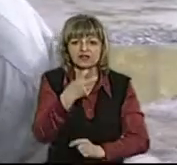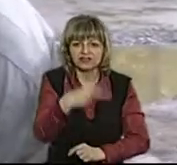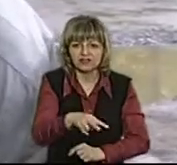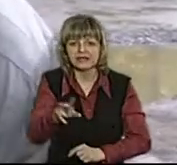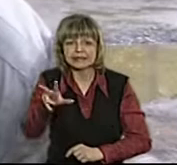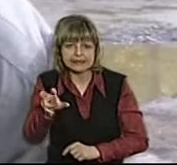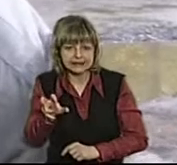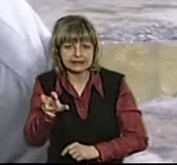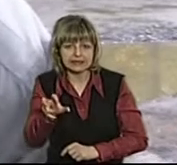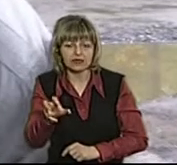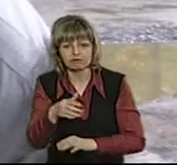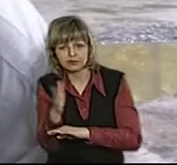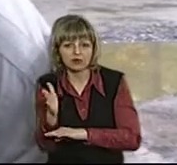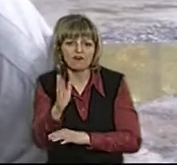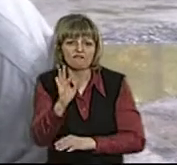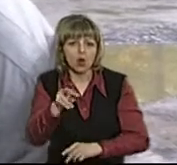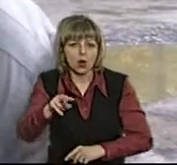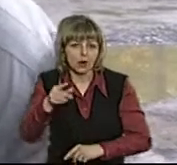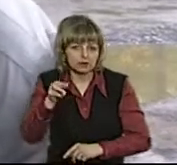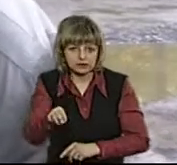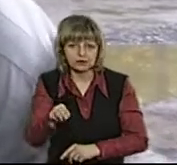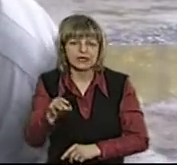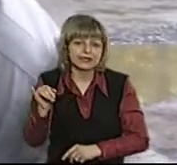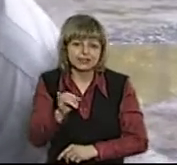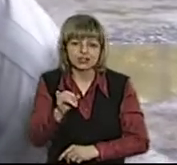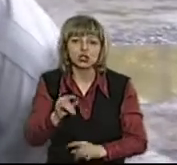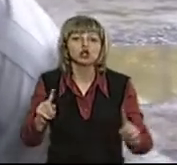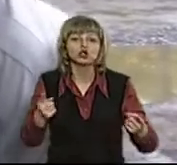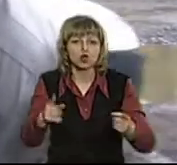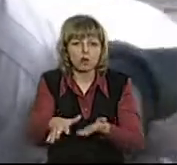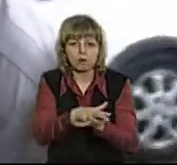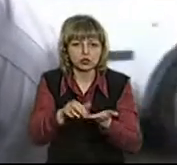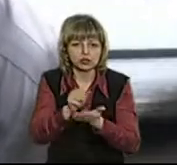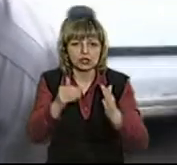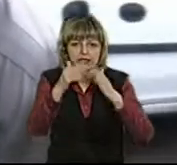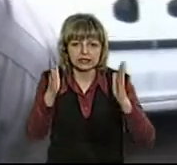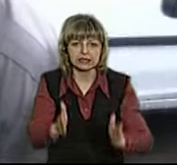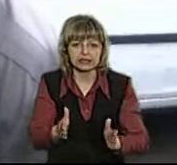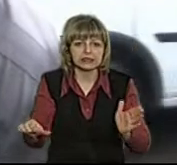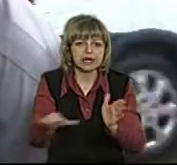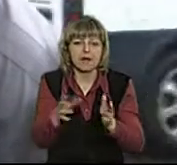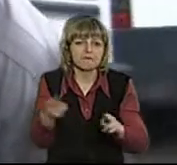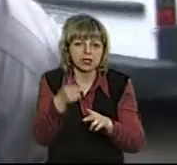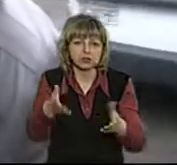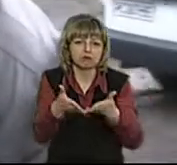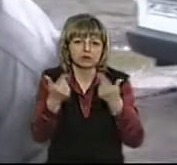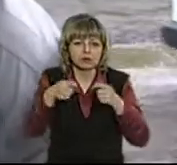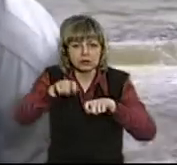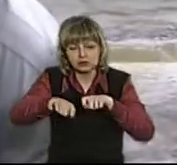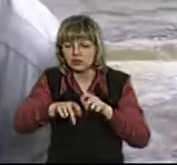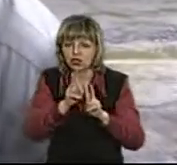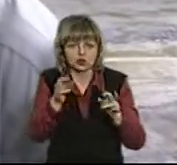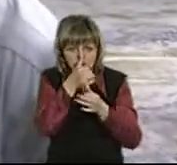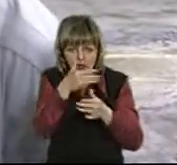220, 300 з лишнім вольт. І чого пошкодився трансформатор, без його вскриття ніхто не може